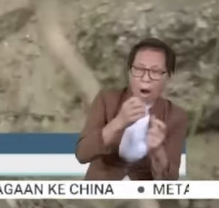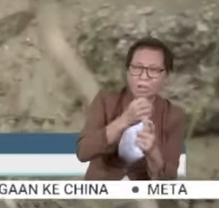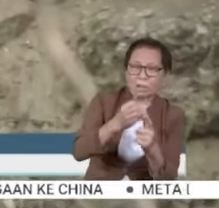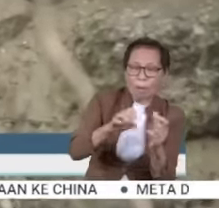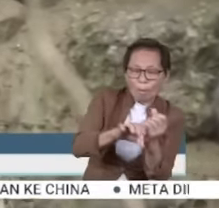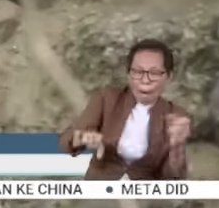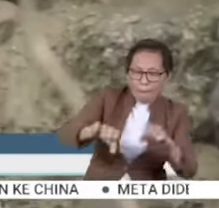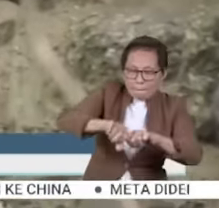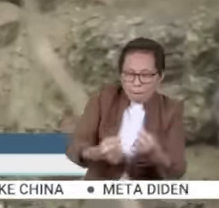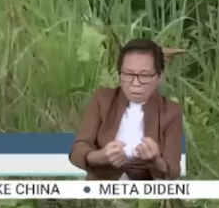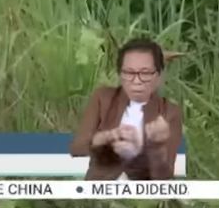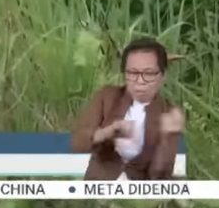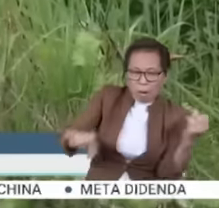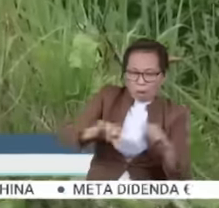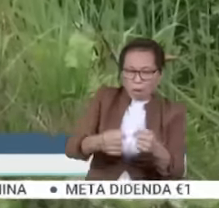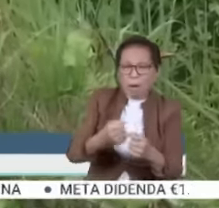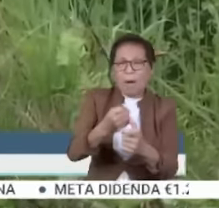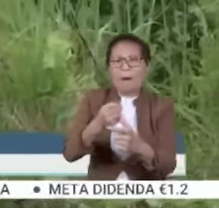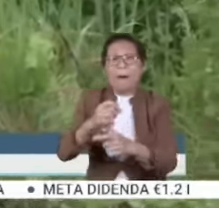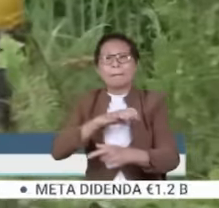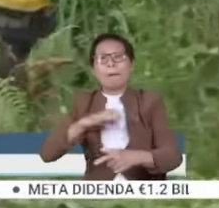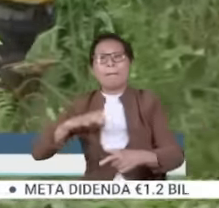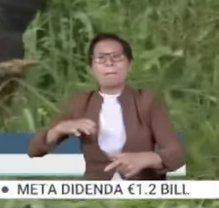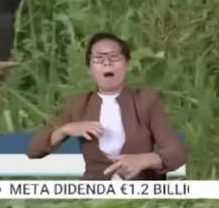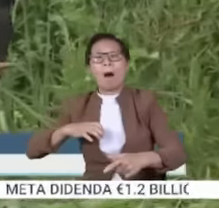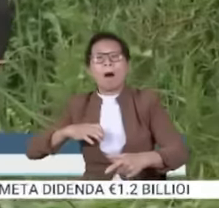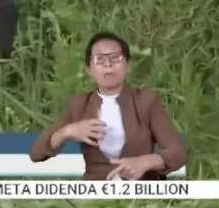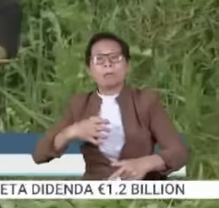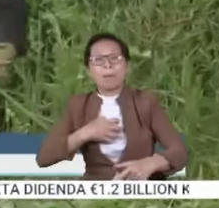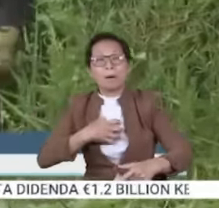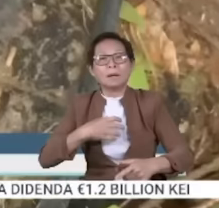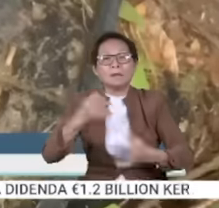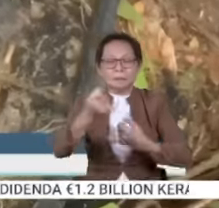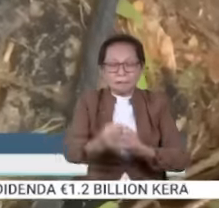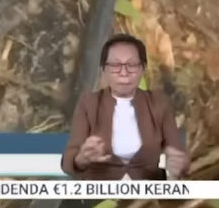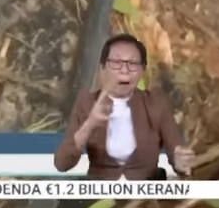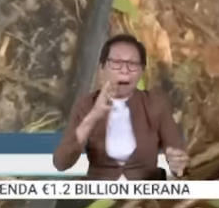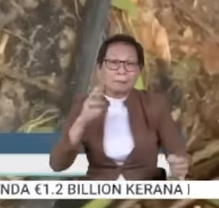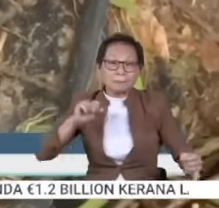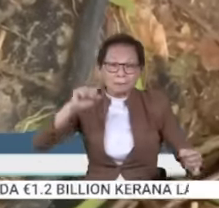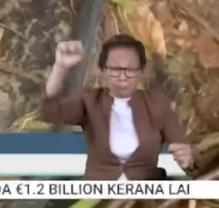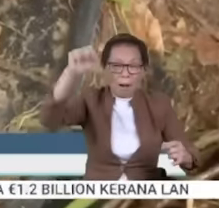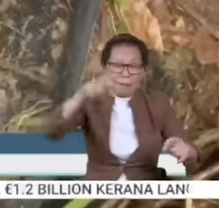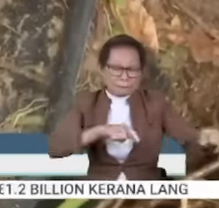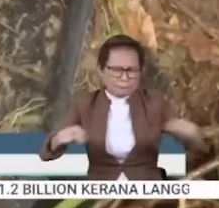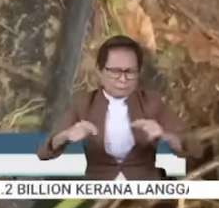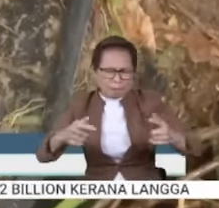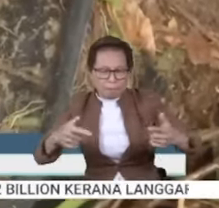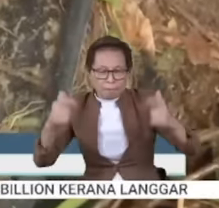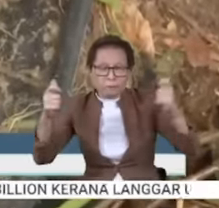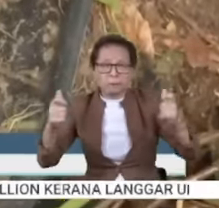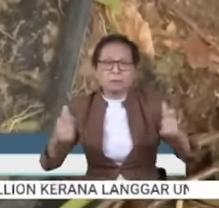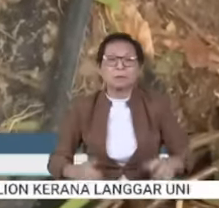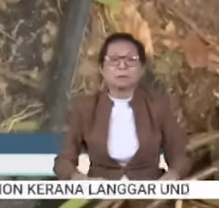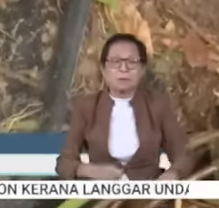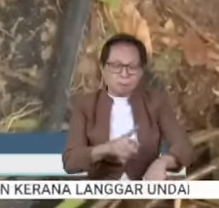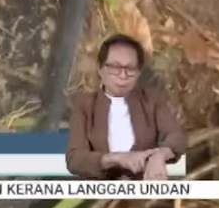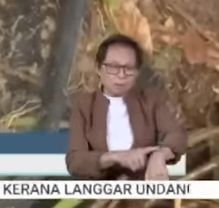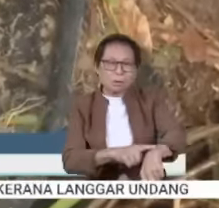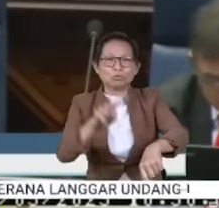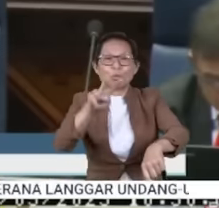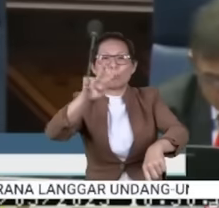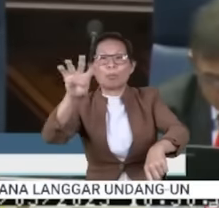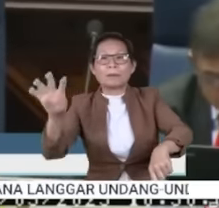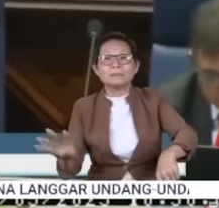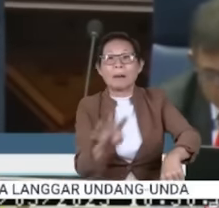pipe pecah daripada pengguna atau orang awam pihak jabatan lain negeri Saba akan mengambil tindakan segera dalam jangka masa